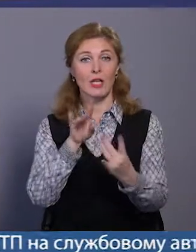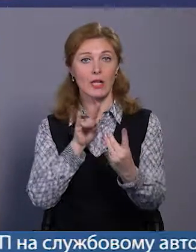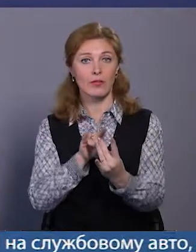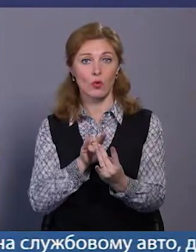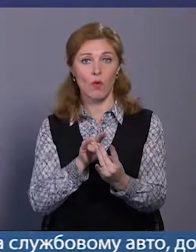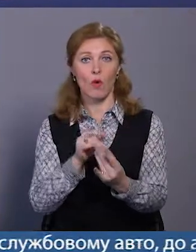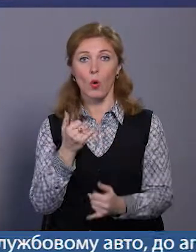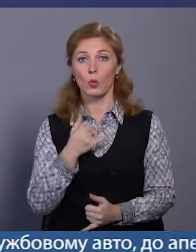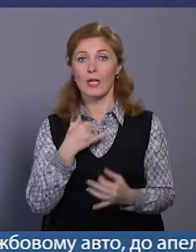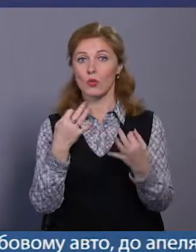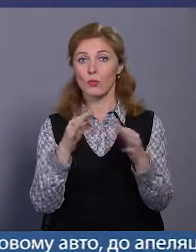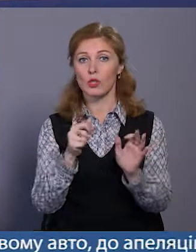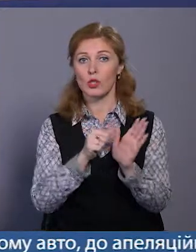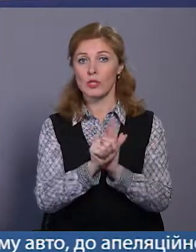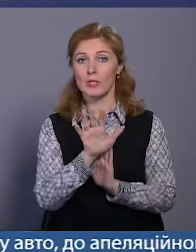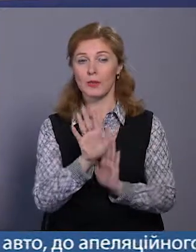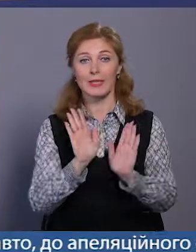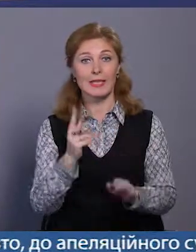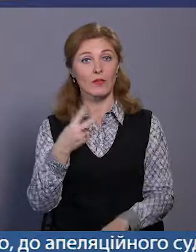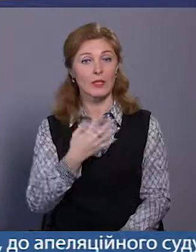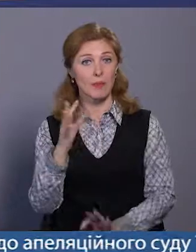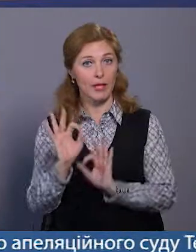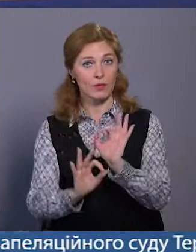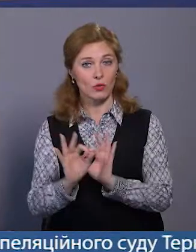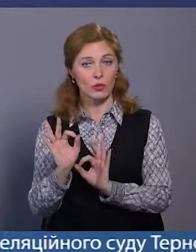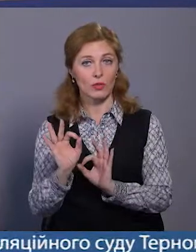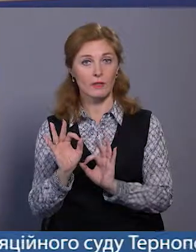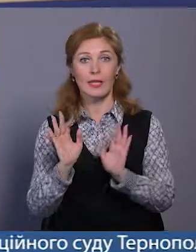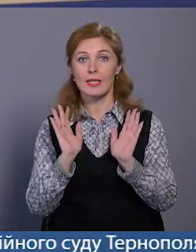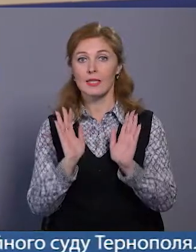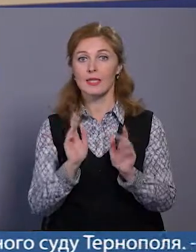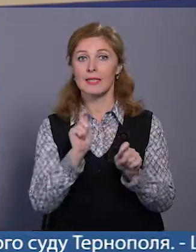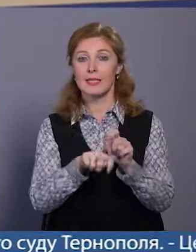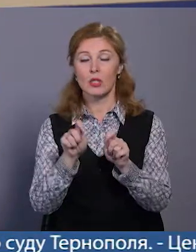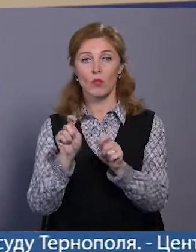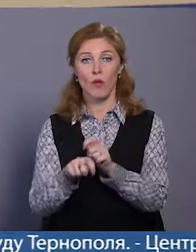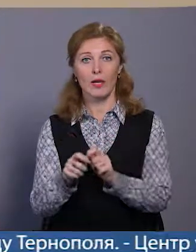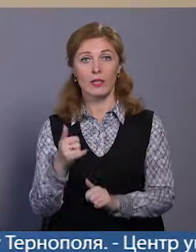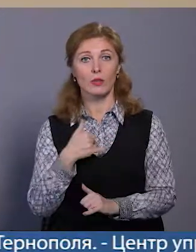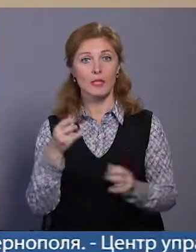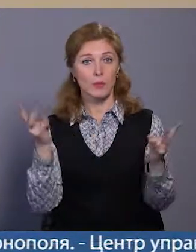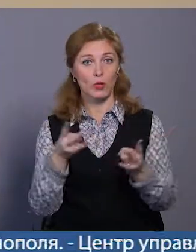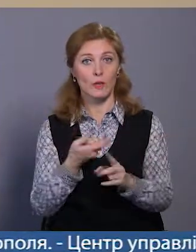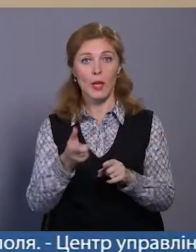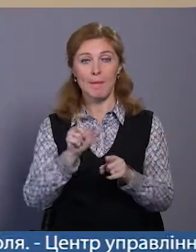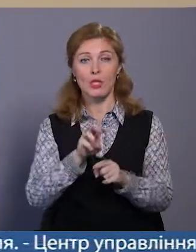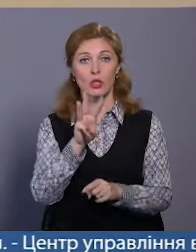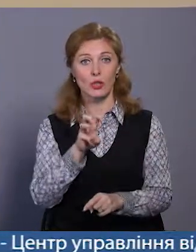фонду у нас з допустимих 65 лише 25%. Кількість тестувань у нас потрібно більше 300,